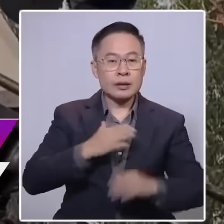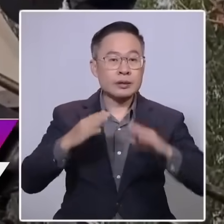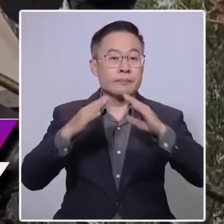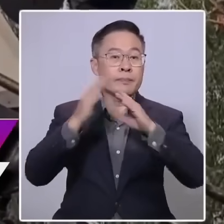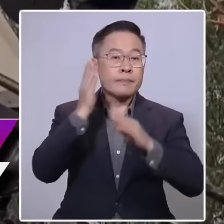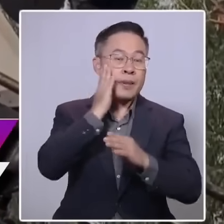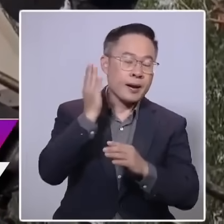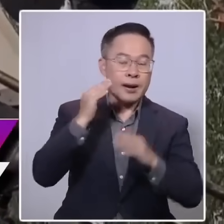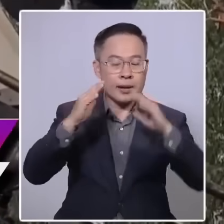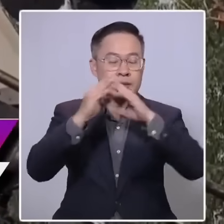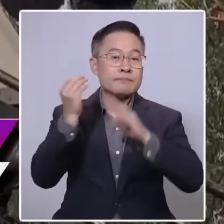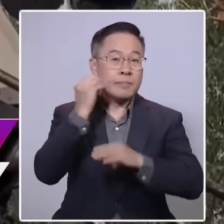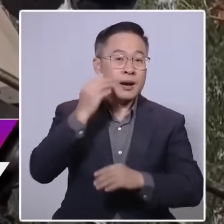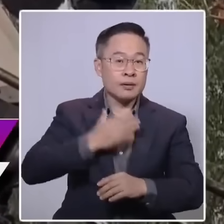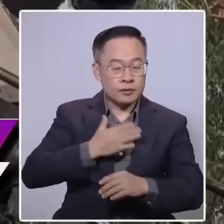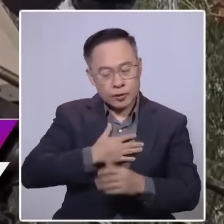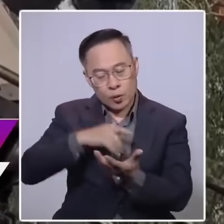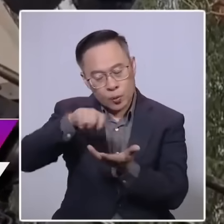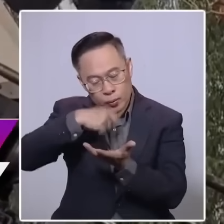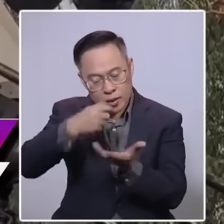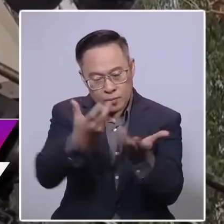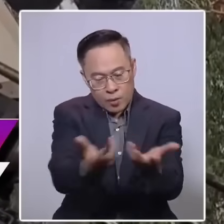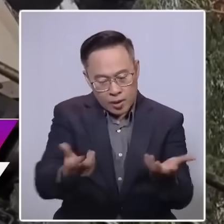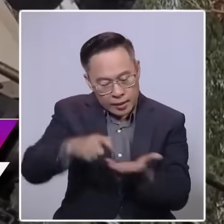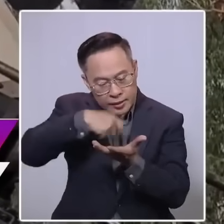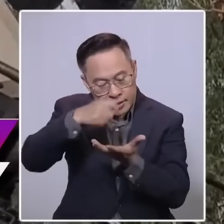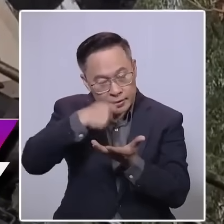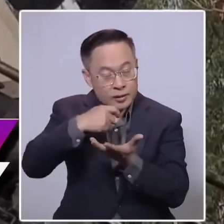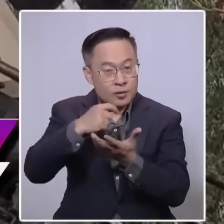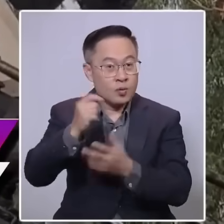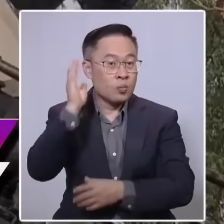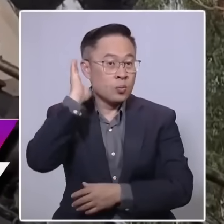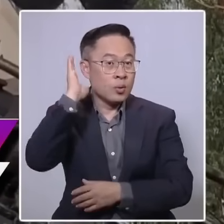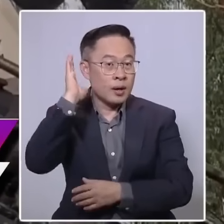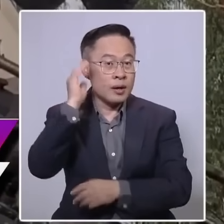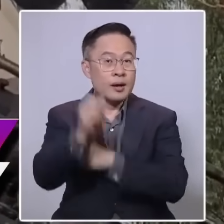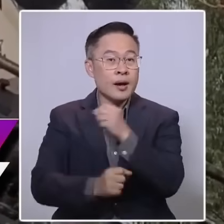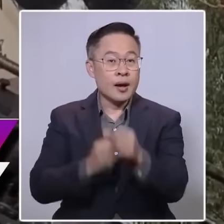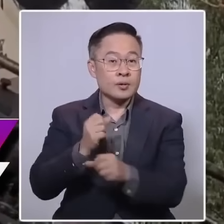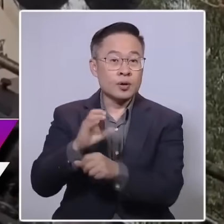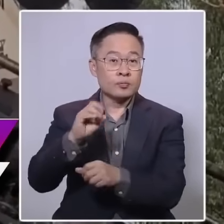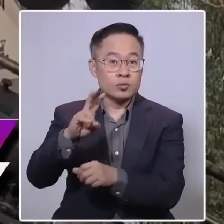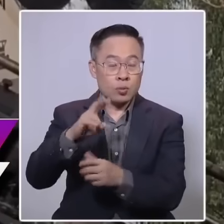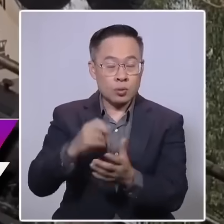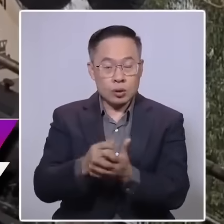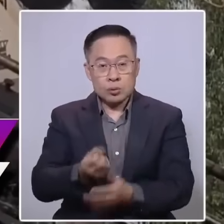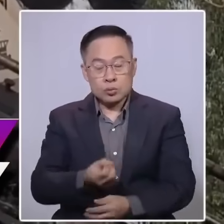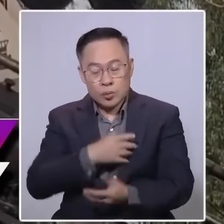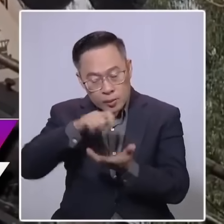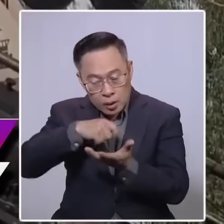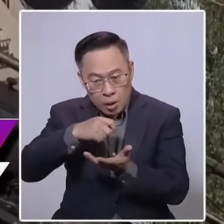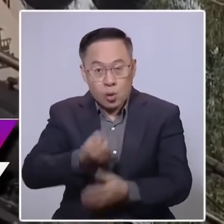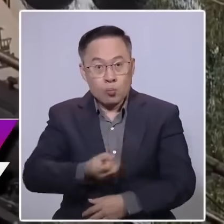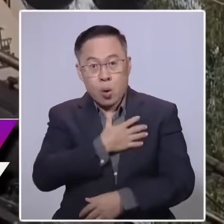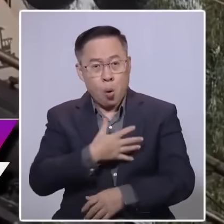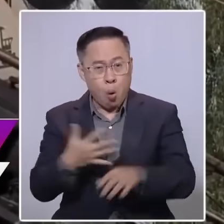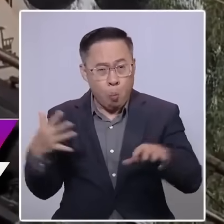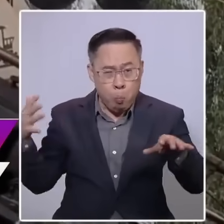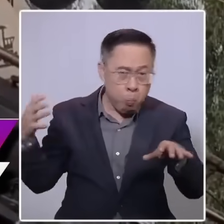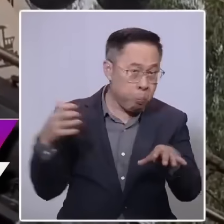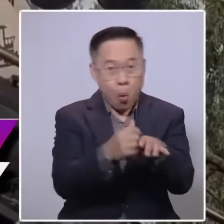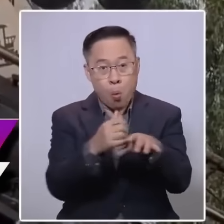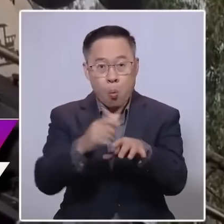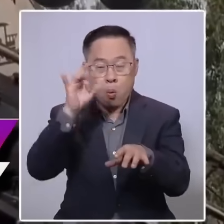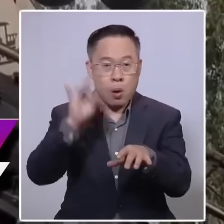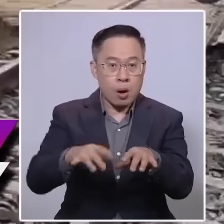าวกันอยู่กับหลานคุณพี่สมพรสอนทรัพย์นะคะอายุ52ปีได้ยินเสียงดังขึ้นมาตุ้มตกใจเลยเปิดหน้าต่าง